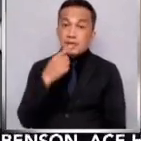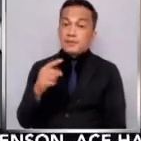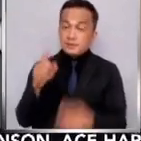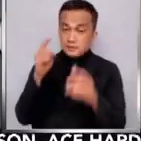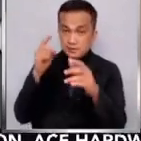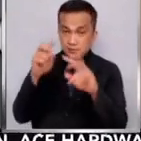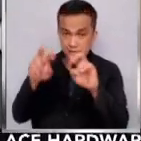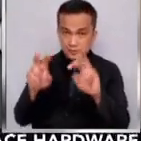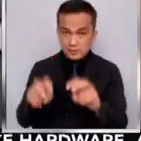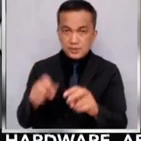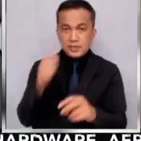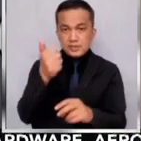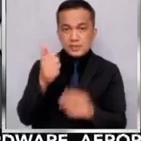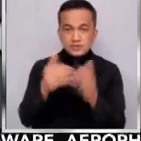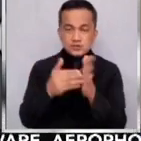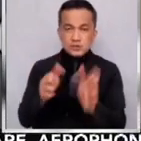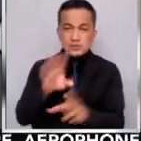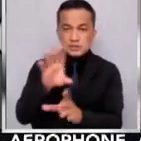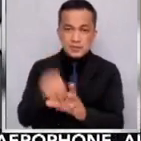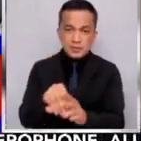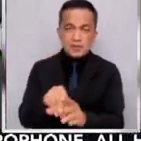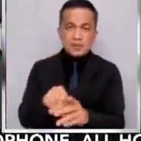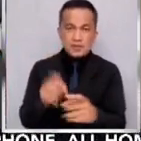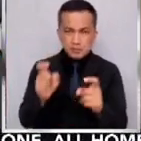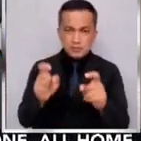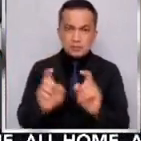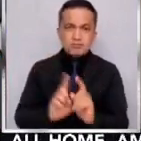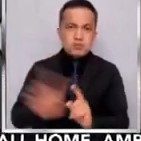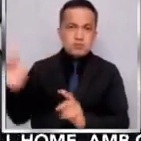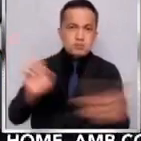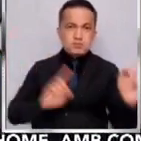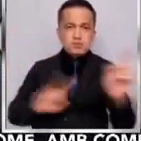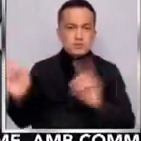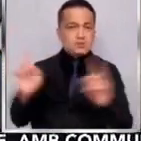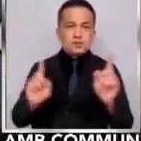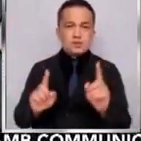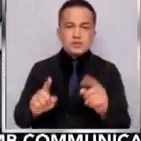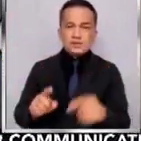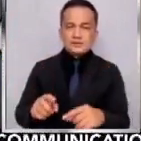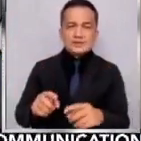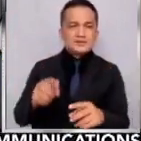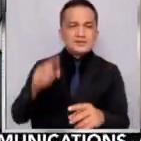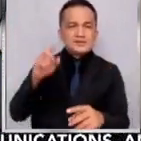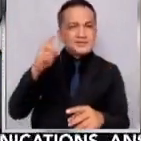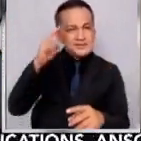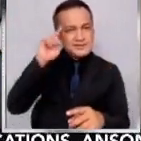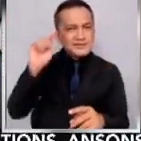estudyante ang sangkot at agad ding nagtakbuhan. Hindi patukoy ang ugat ng Rambol.